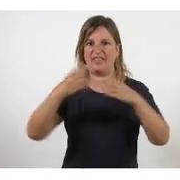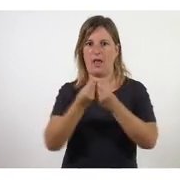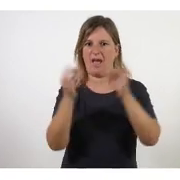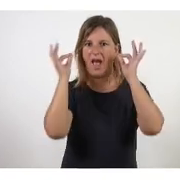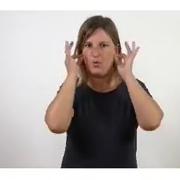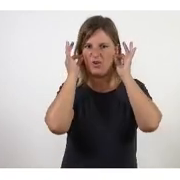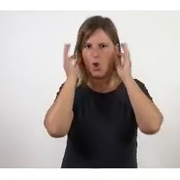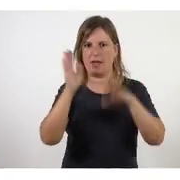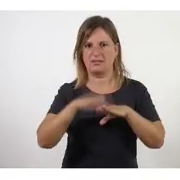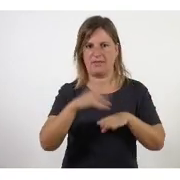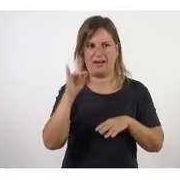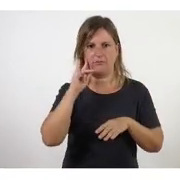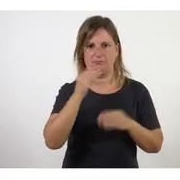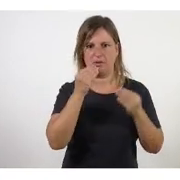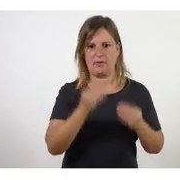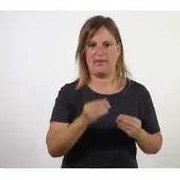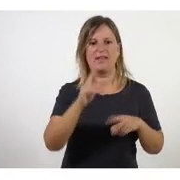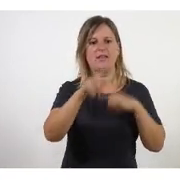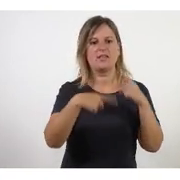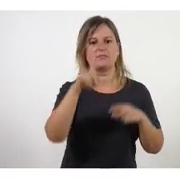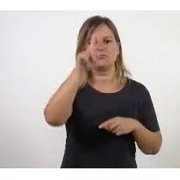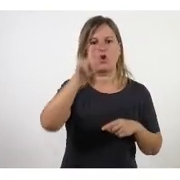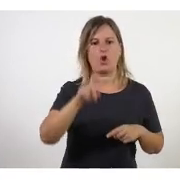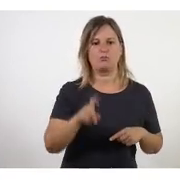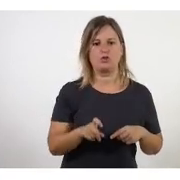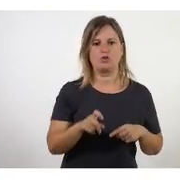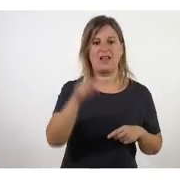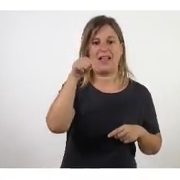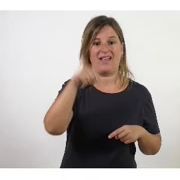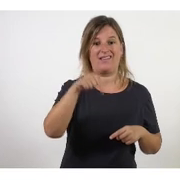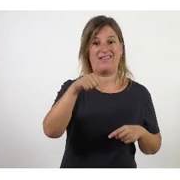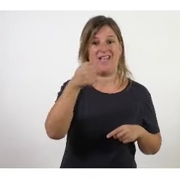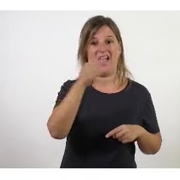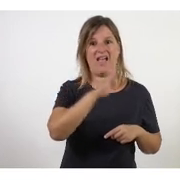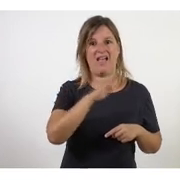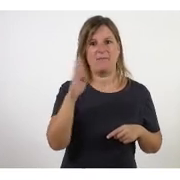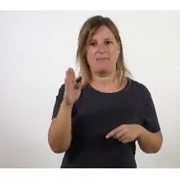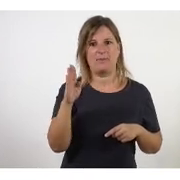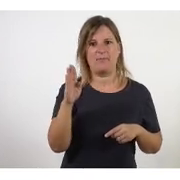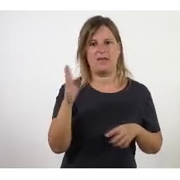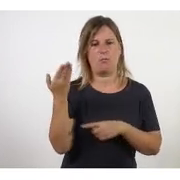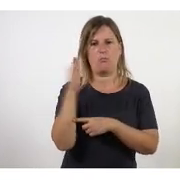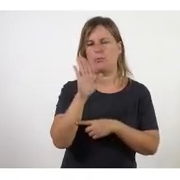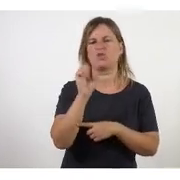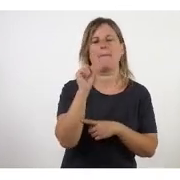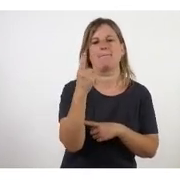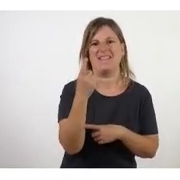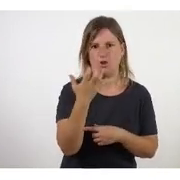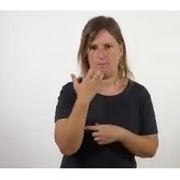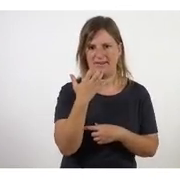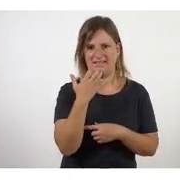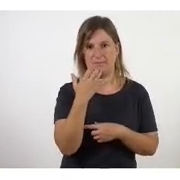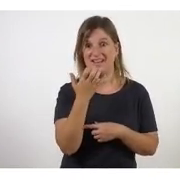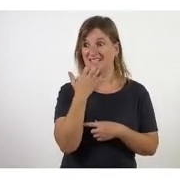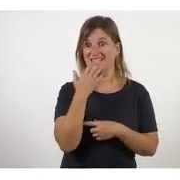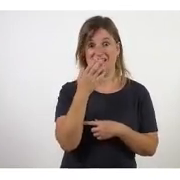diferents opcions. En aquí, l'aplicació fa la millor proposta, diguem-ho així. Si ho